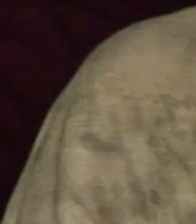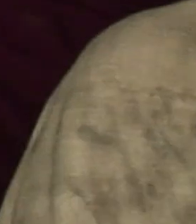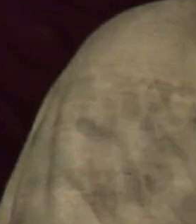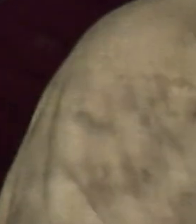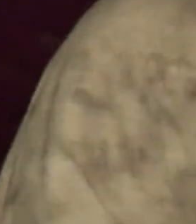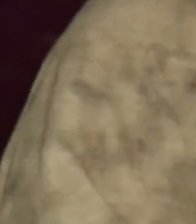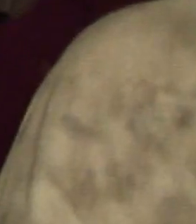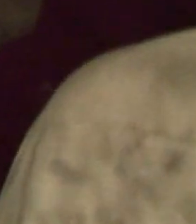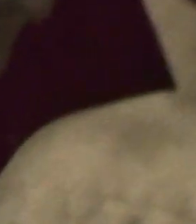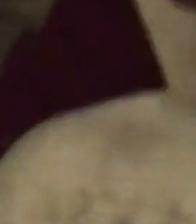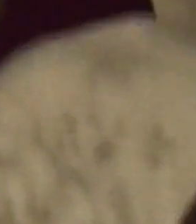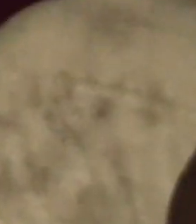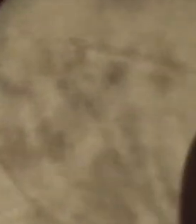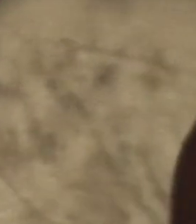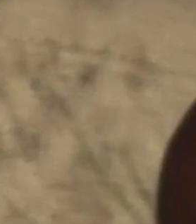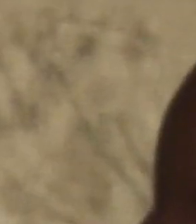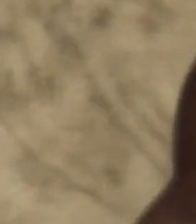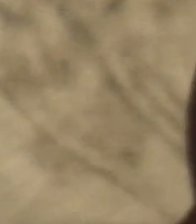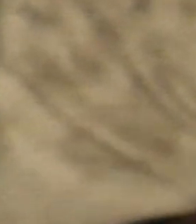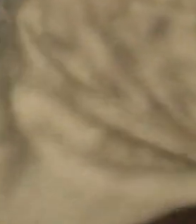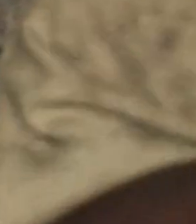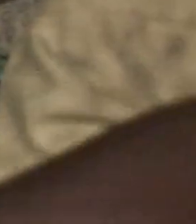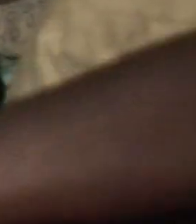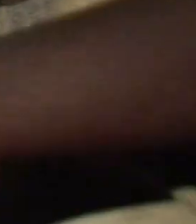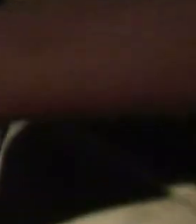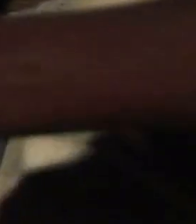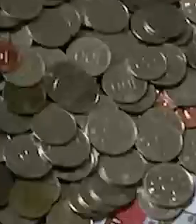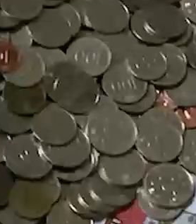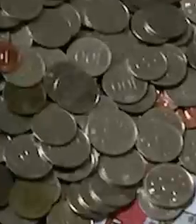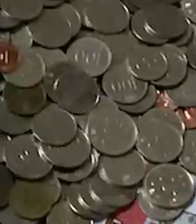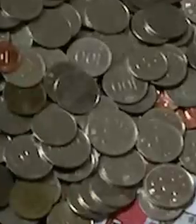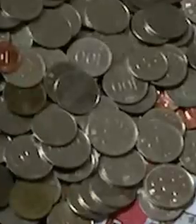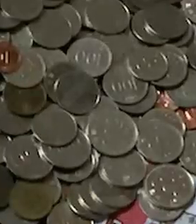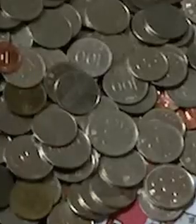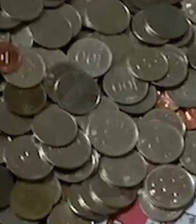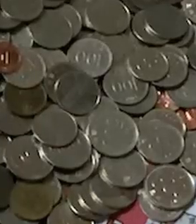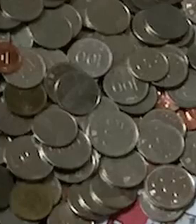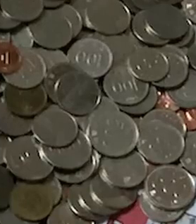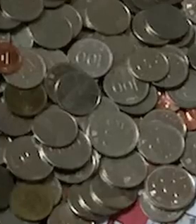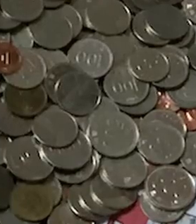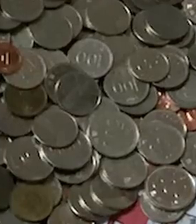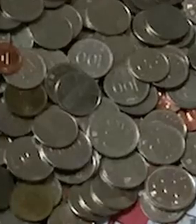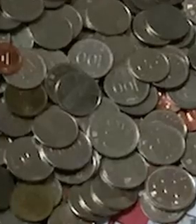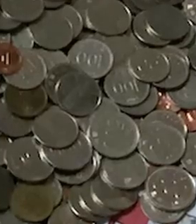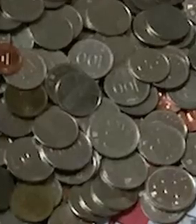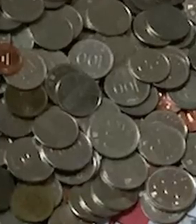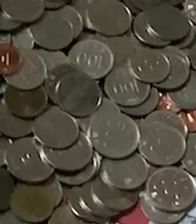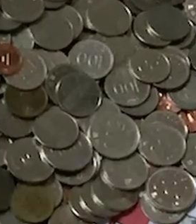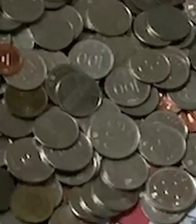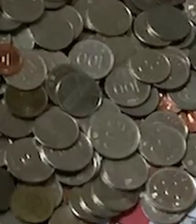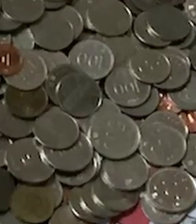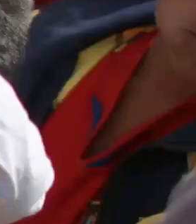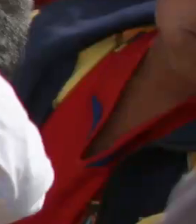left behind. When I leave this world, I'll leave